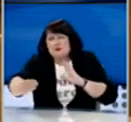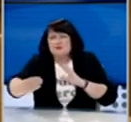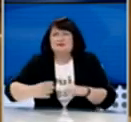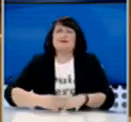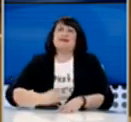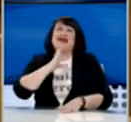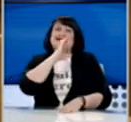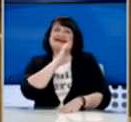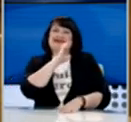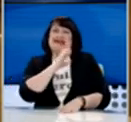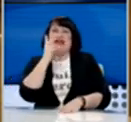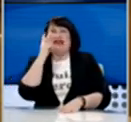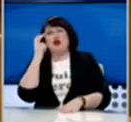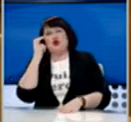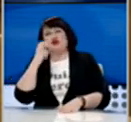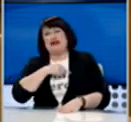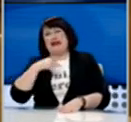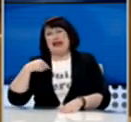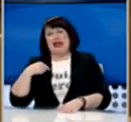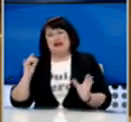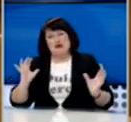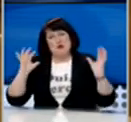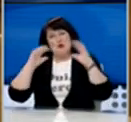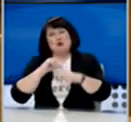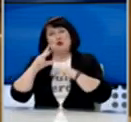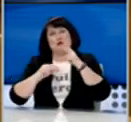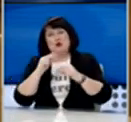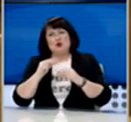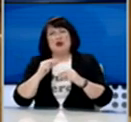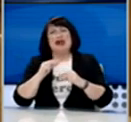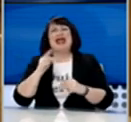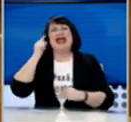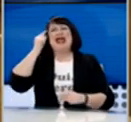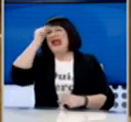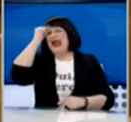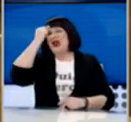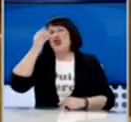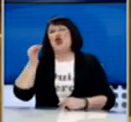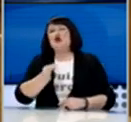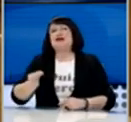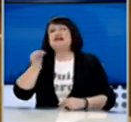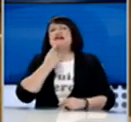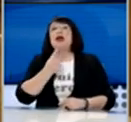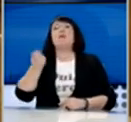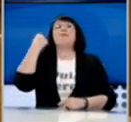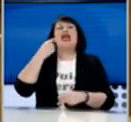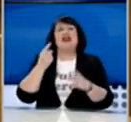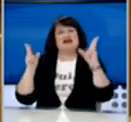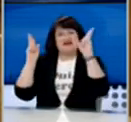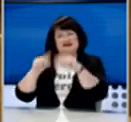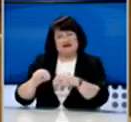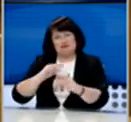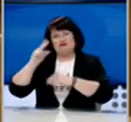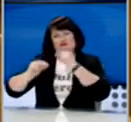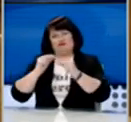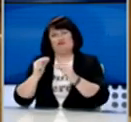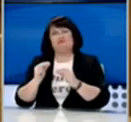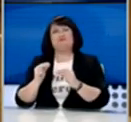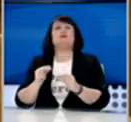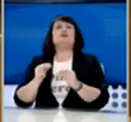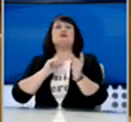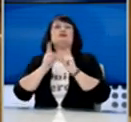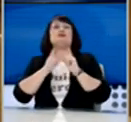g20 στη διάσκεψη κορυφής που πραγματοποιήθηκε στον αλί της ινδονησίας πριν από ένα χρόνο κατέληξαν σε μία διακήρυξη για